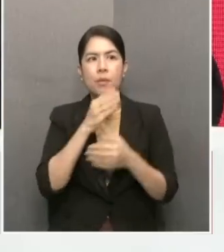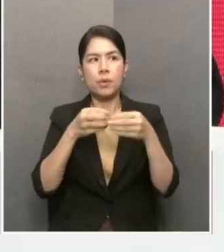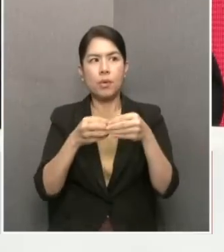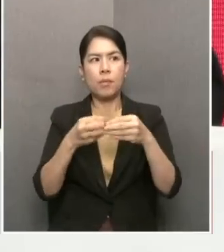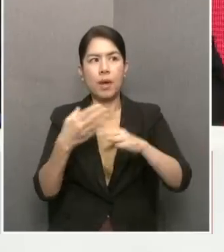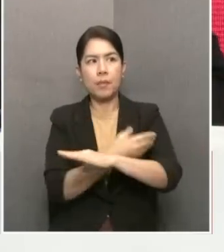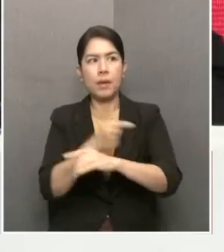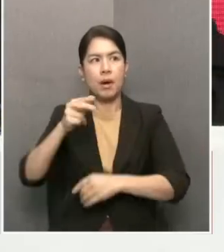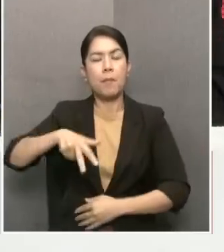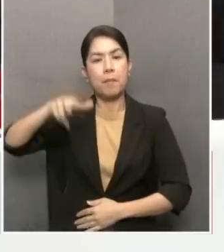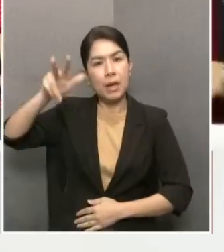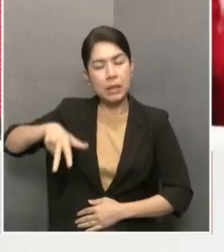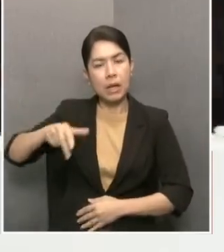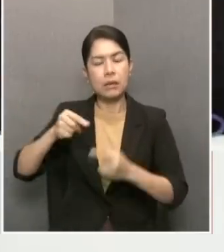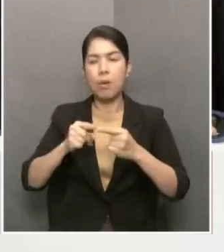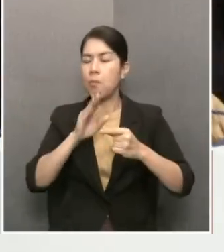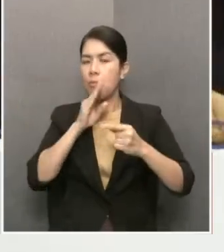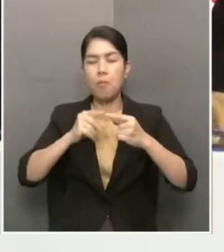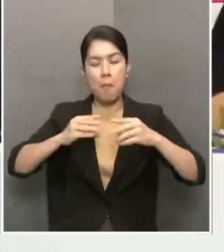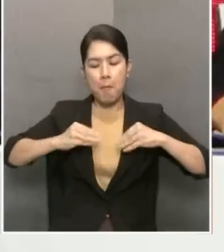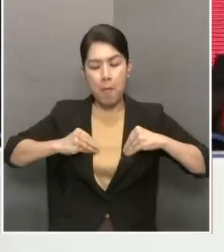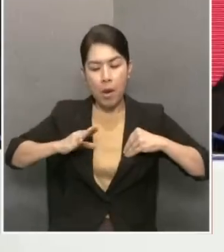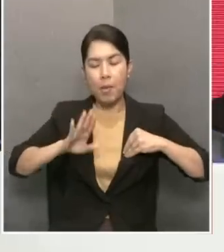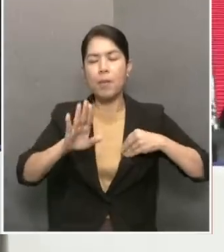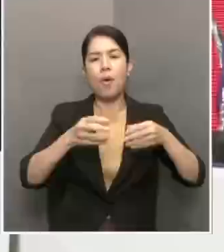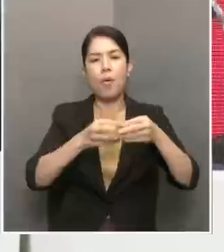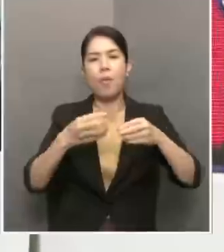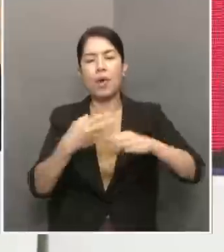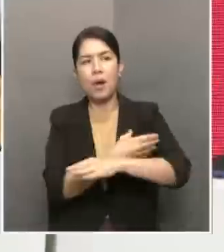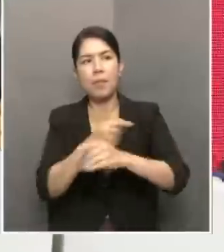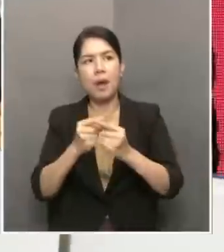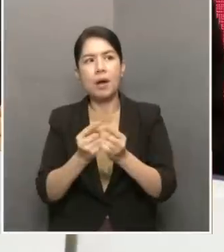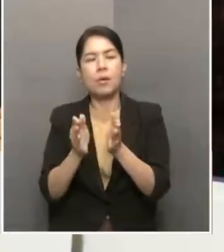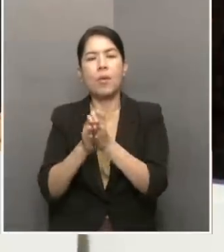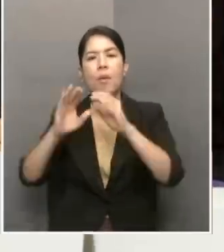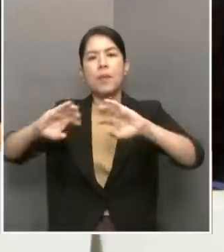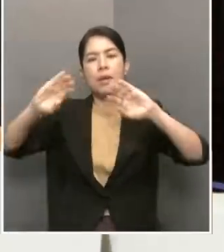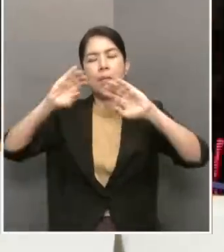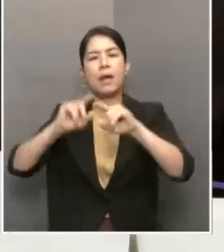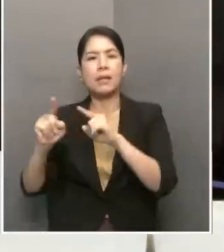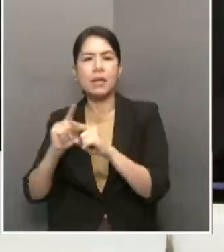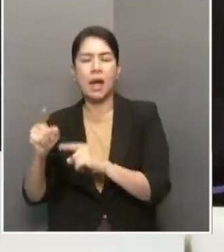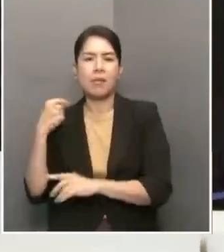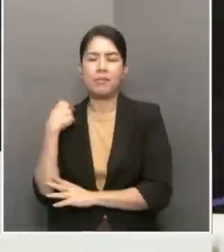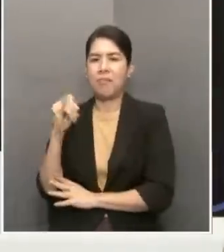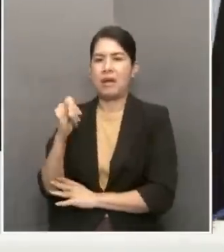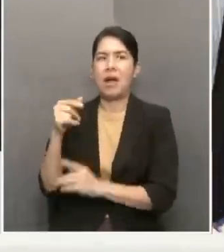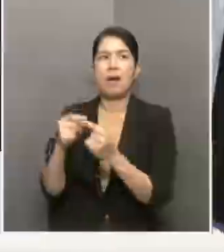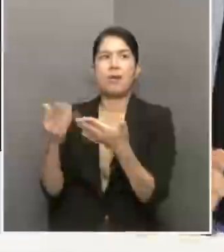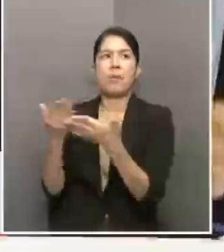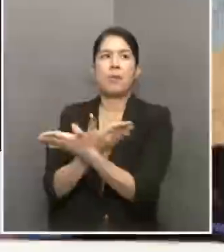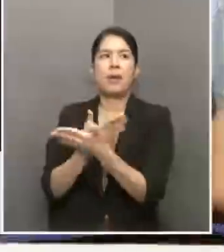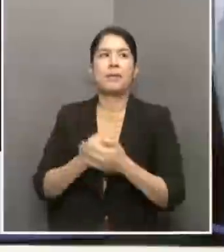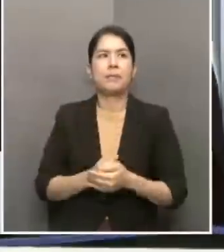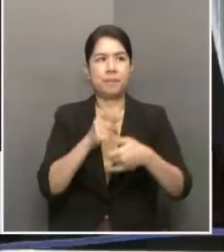นายเศรษฐาไม่รับเงื่อนไขนี้ของพรรคร่วมนะครับก็มีความเป็นไปได้ที่อยากจะให้เปลี่ยนครับเปลี่ยนเป็นท่านนี้ครับนาง